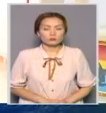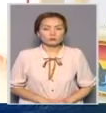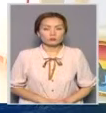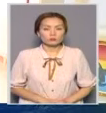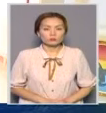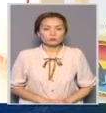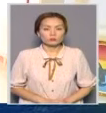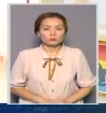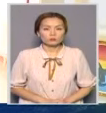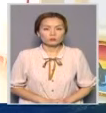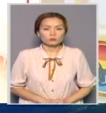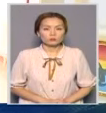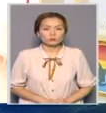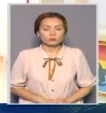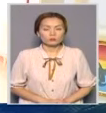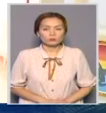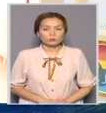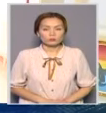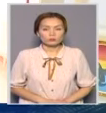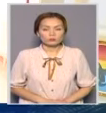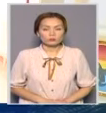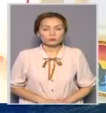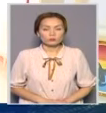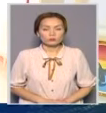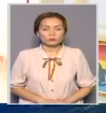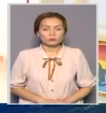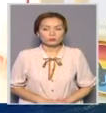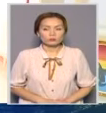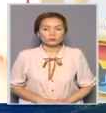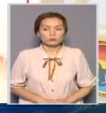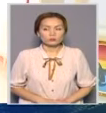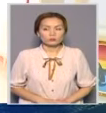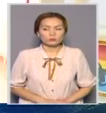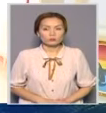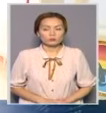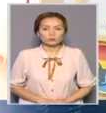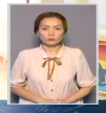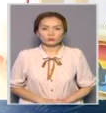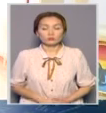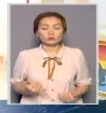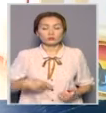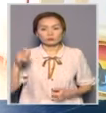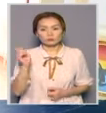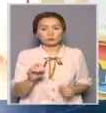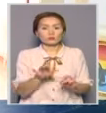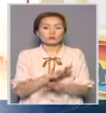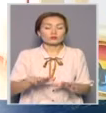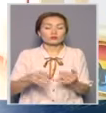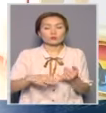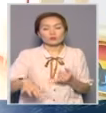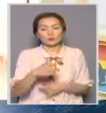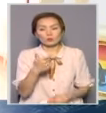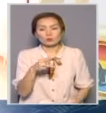Исатай ауданының құрметті азаматы, жерлесіміз Гүлмайдан Сундетованың концертіне келіп тұрмыз. Мы приехали на концерт нашего